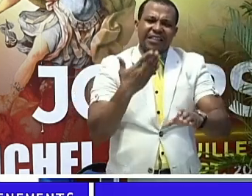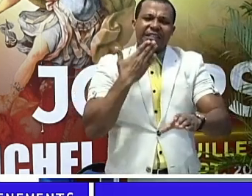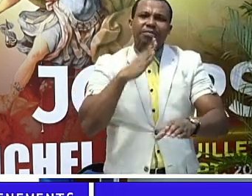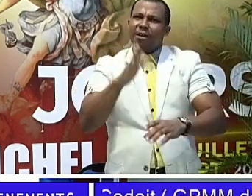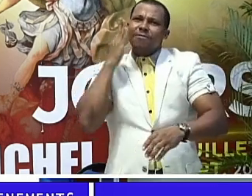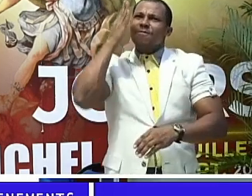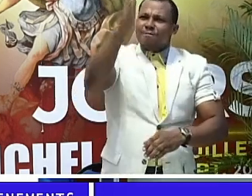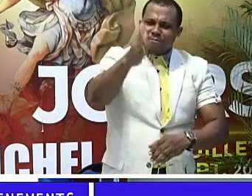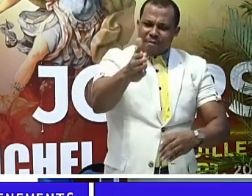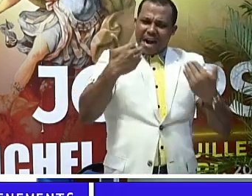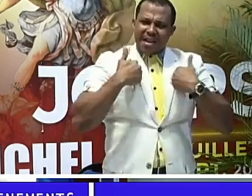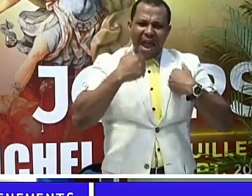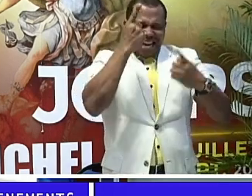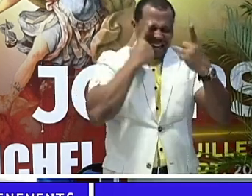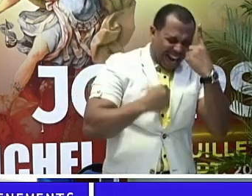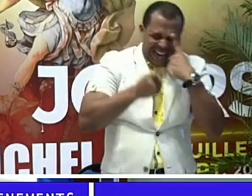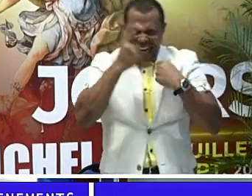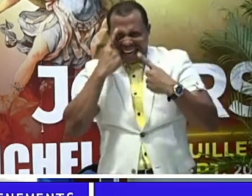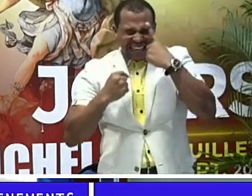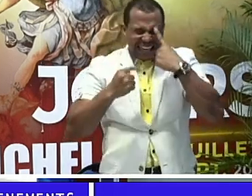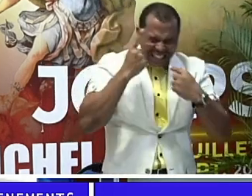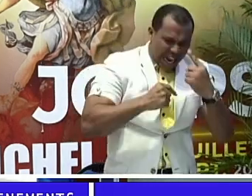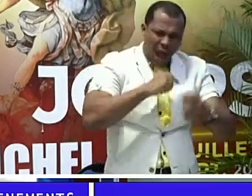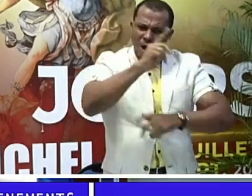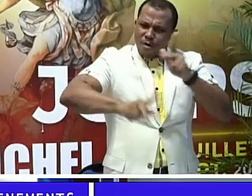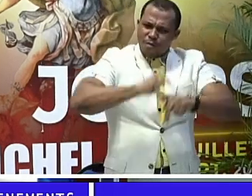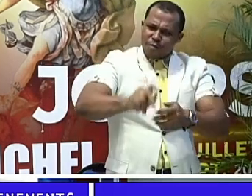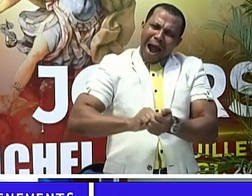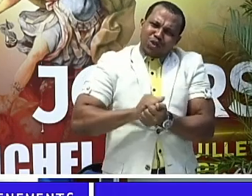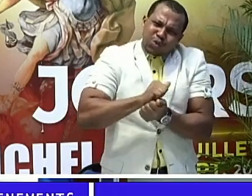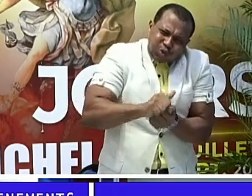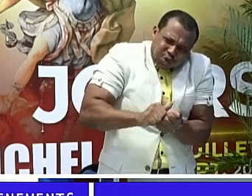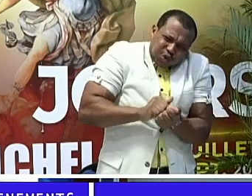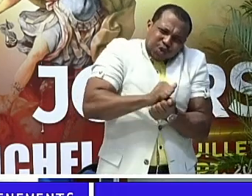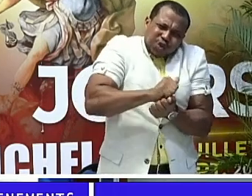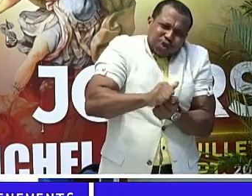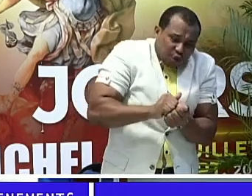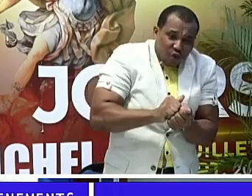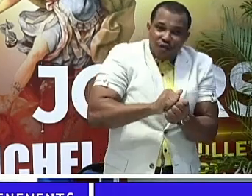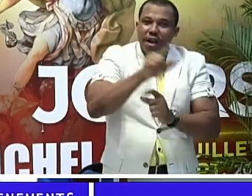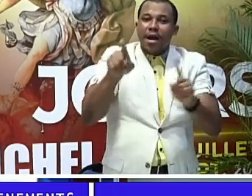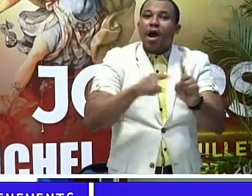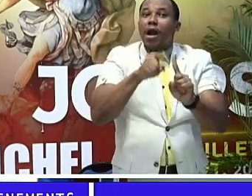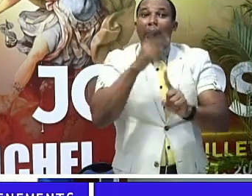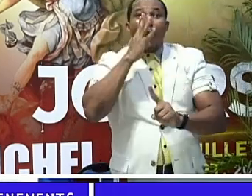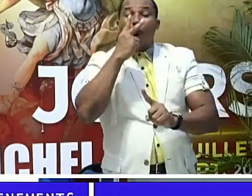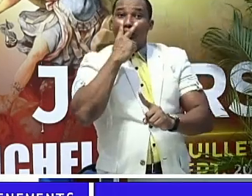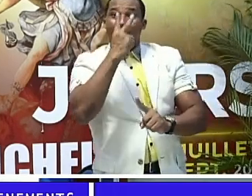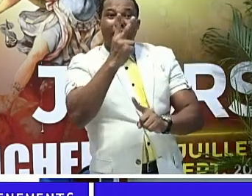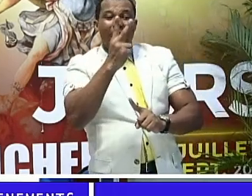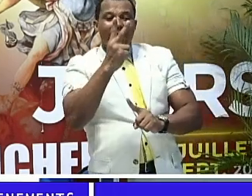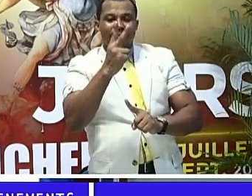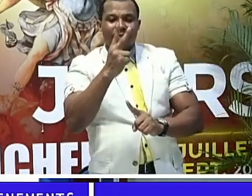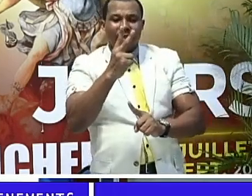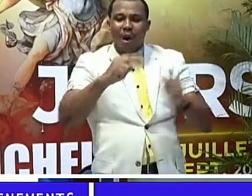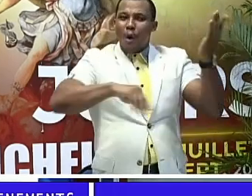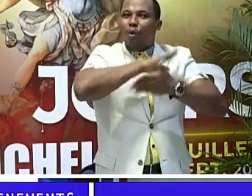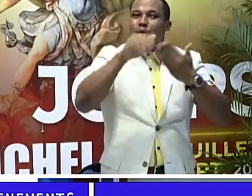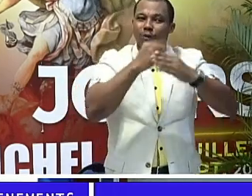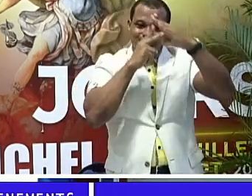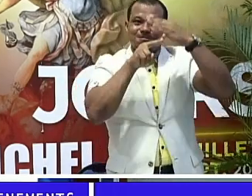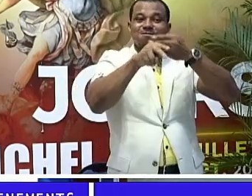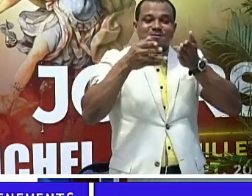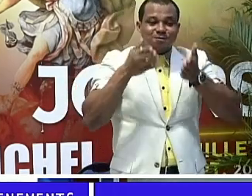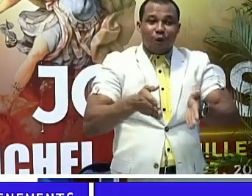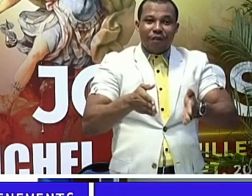des pleurs et des grincements de dents. Quand vous verrez Abraham, Isaac et Jacob et tous les prophètes dans